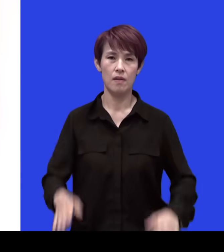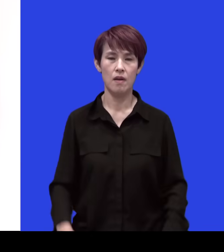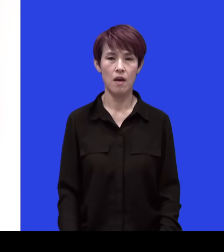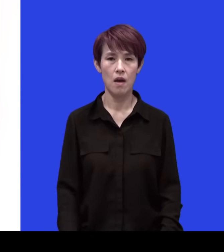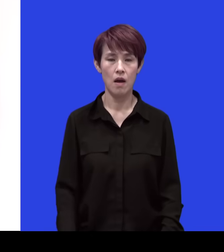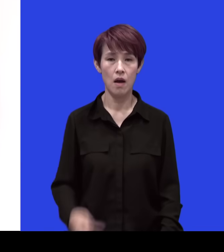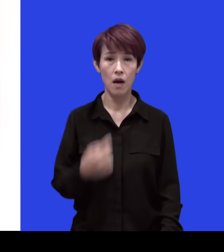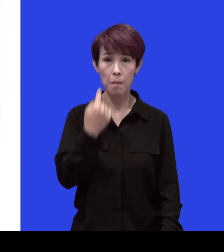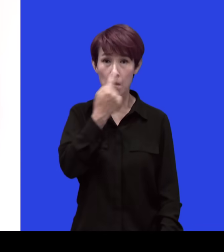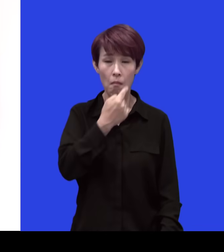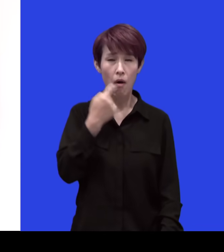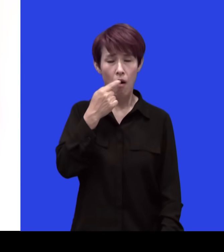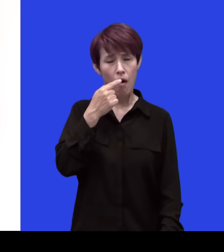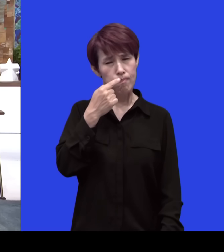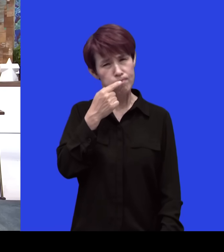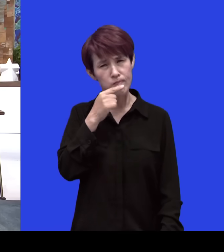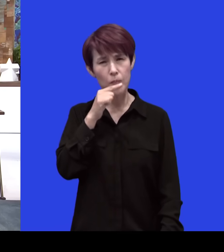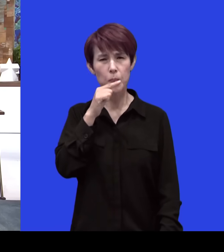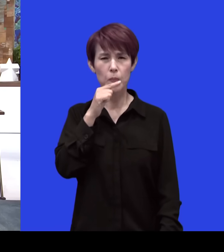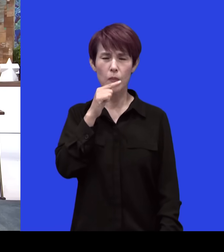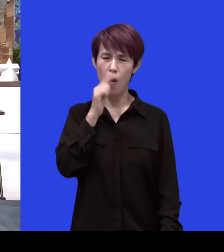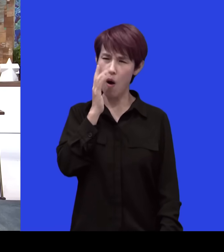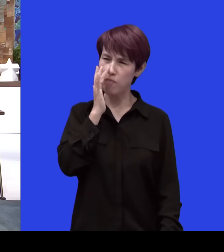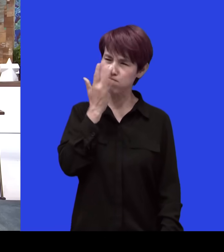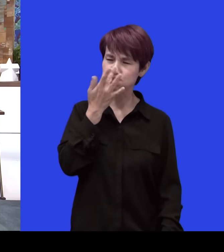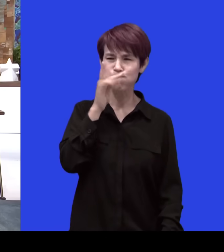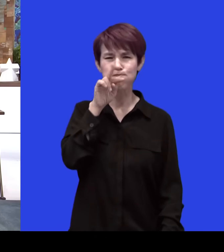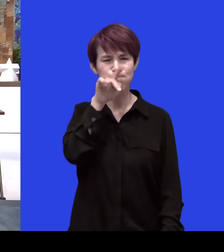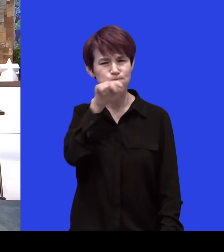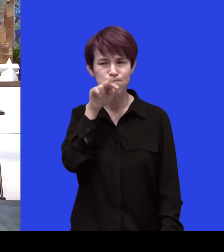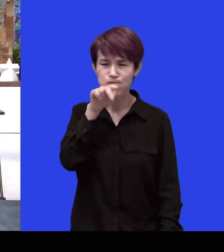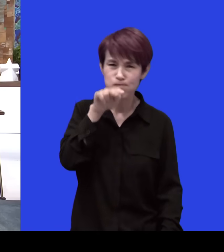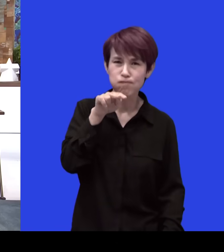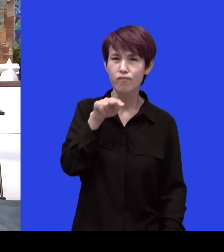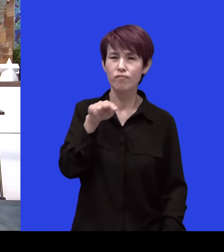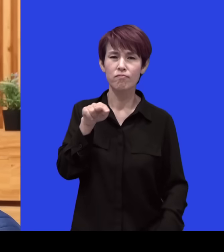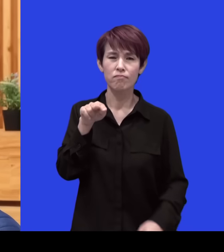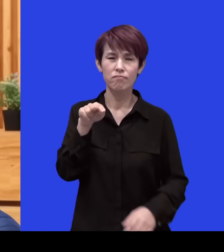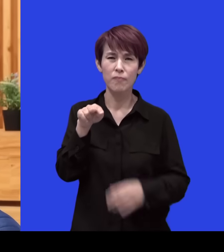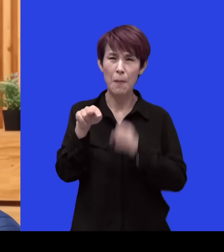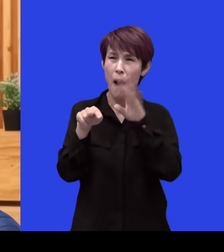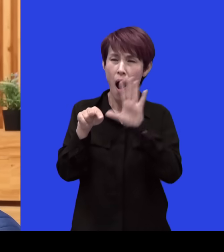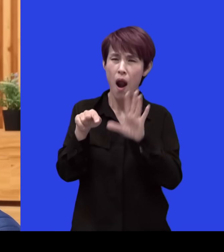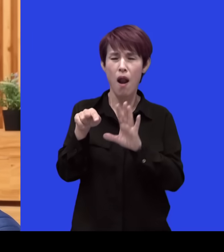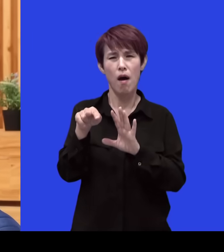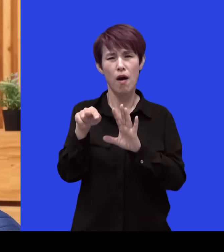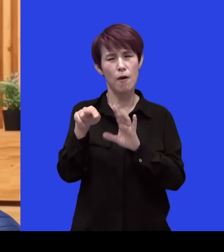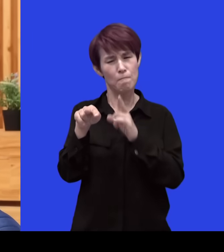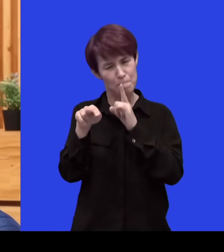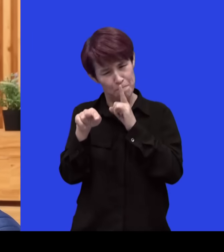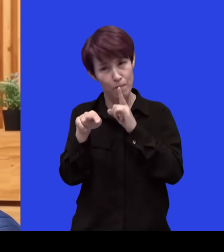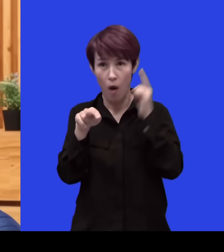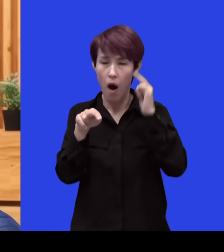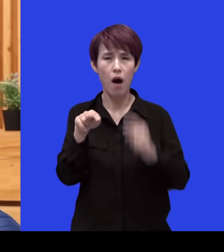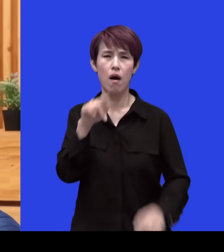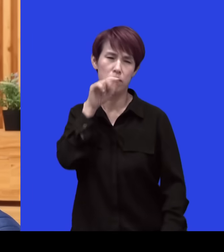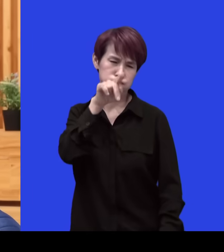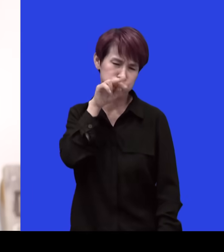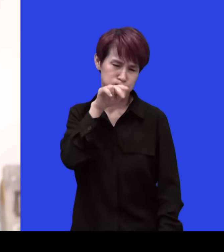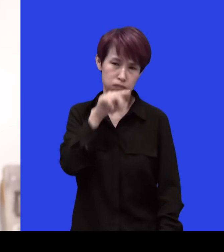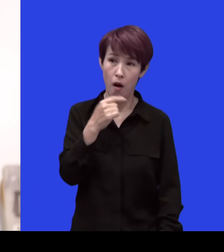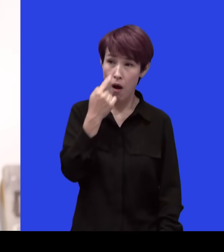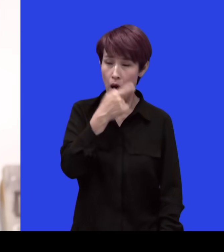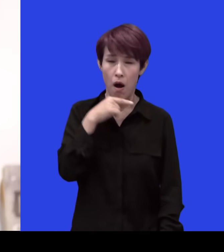입술이 무거워지면서 예. 나도 모르는 말을 하는 거야. 안 하려고 그래도 그게 나오는 거예요. 그래서 막 기도를